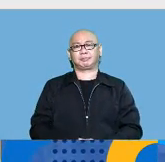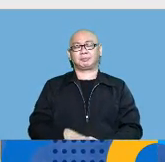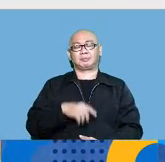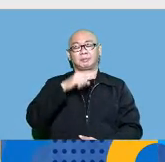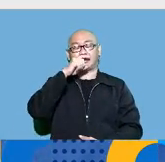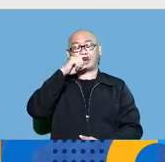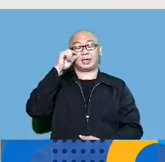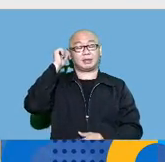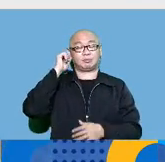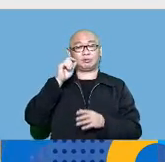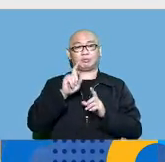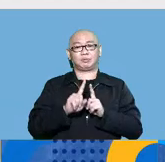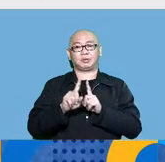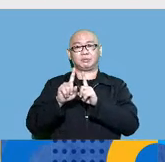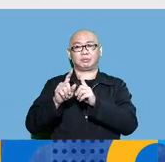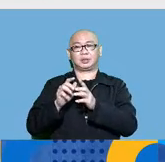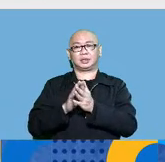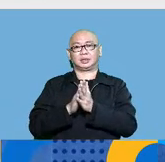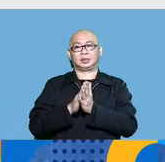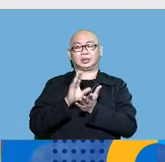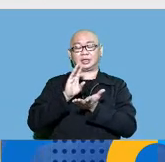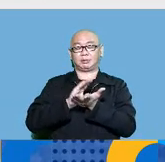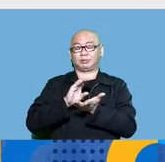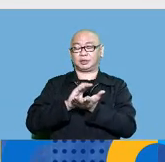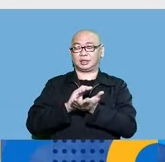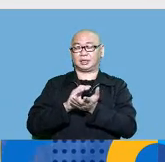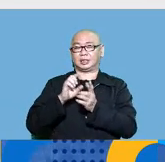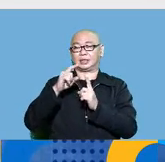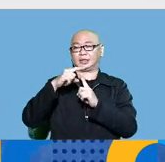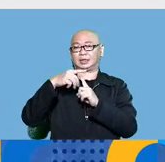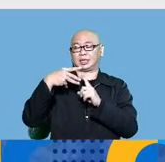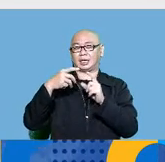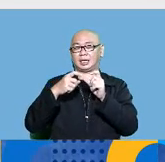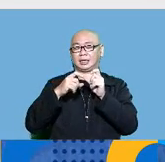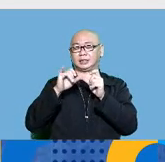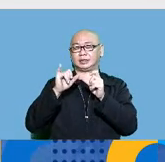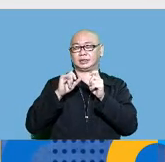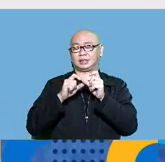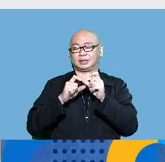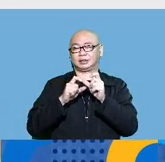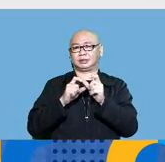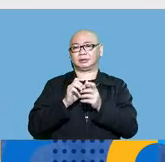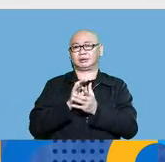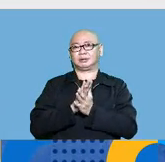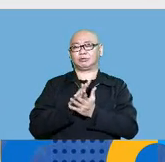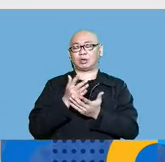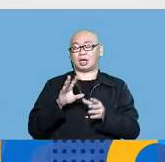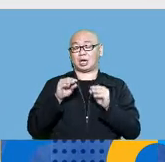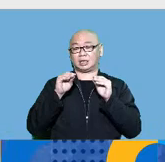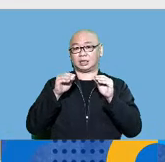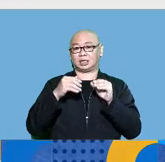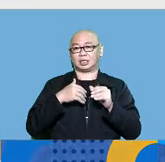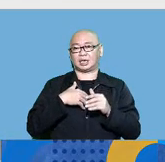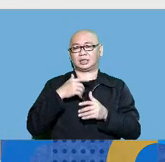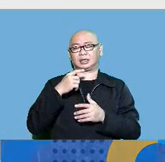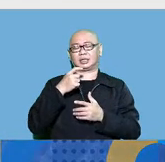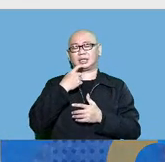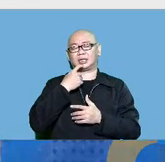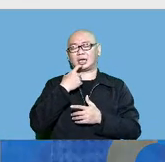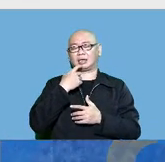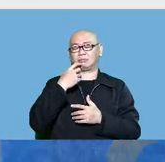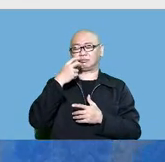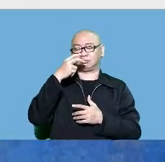Bapak Ibu pembimbing skripsi, tesis, dan disertasi yang telah mengajarkan kepada saya tentang cara